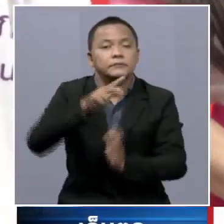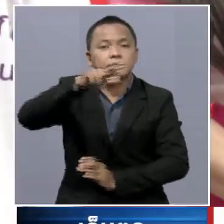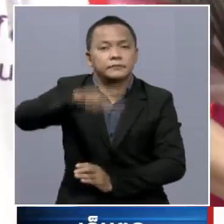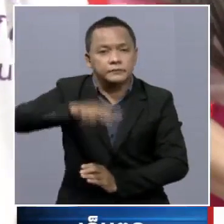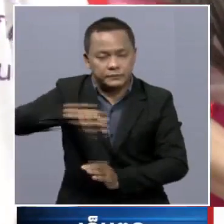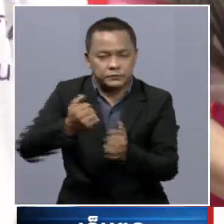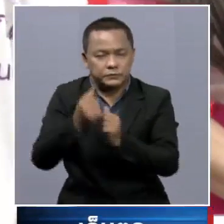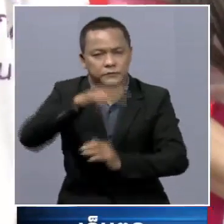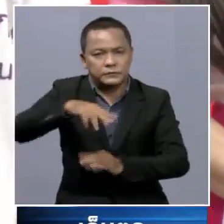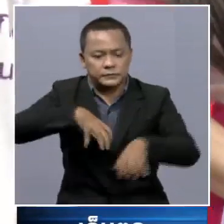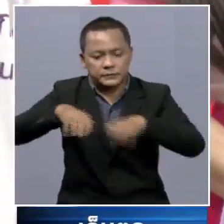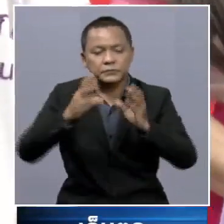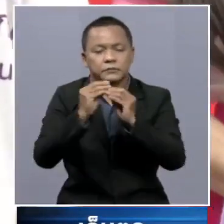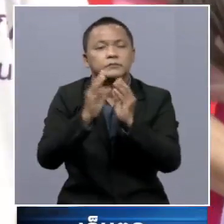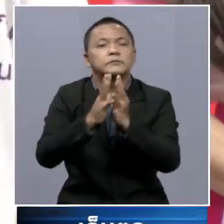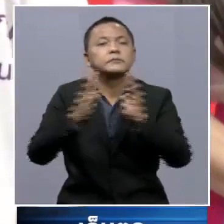ไ